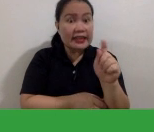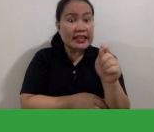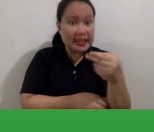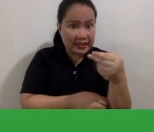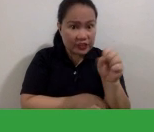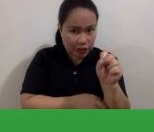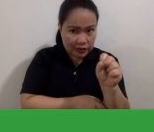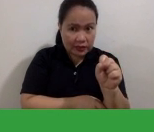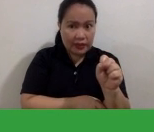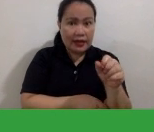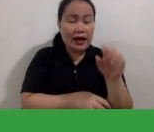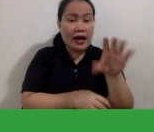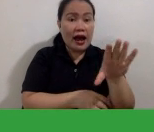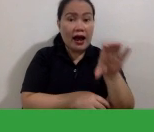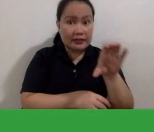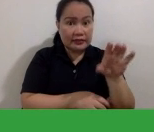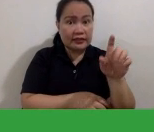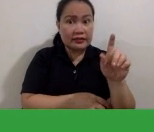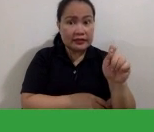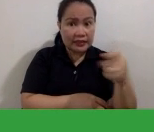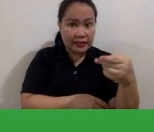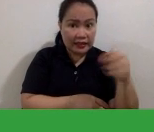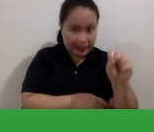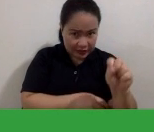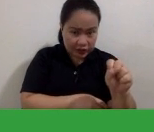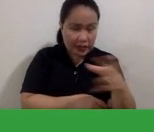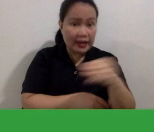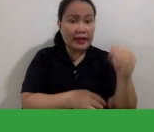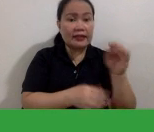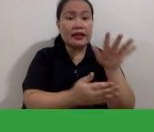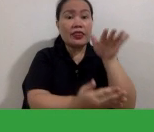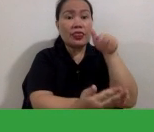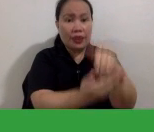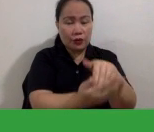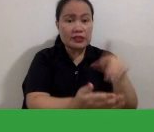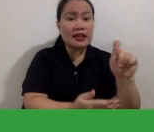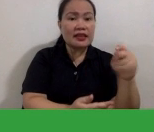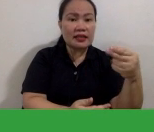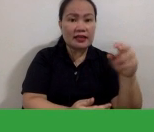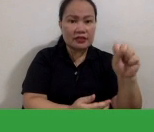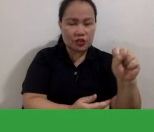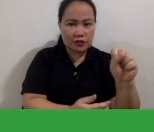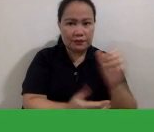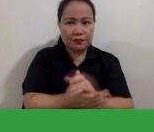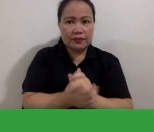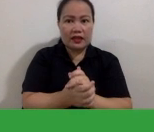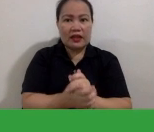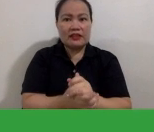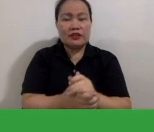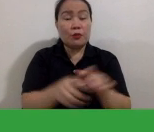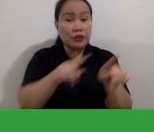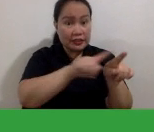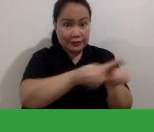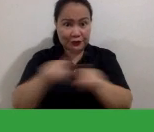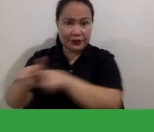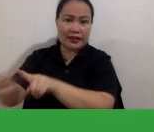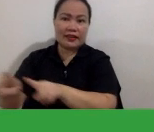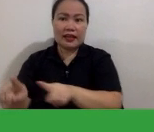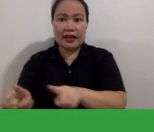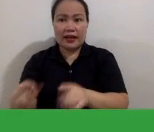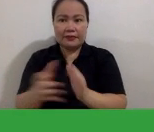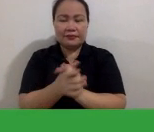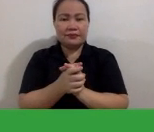with tens, hundreds, thousands. Okay? So, take note of our spelling. So, it's already